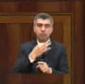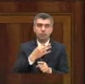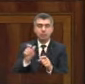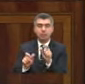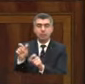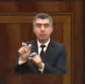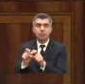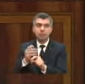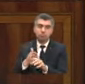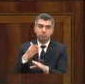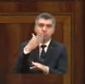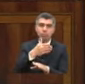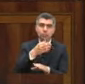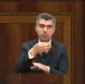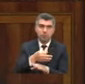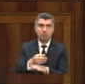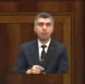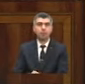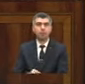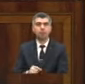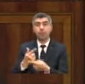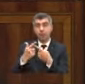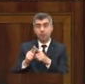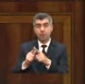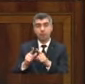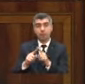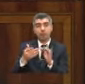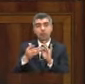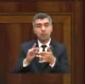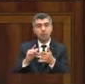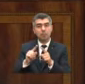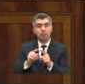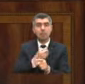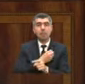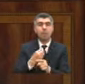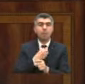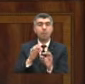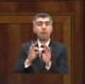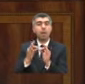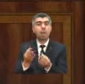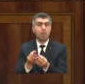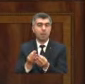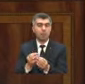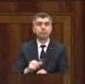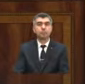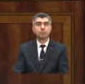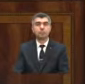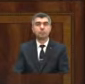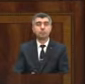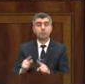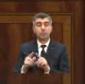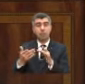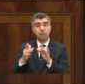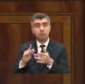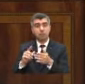من خدماتها، إحداث مسار العلاجات سنتكلموا على طبيب الأسرة، تطوير العمل بالنظام المعلوماتي